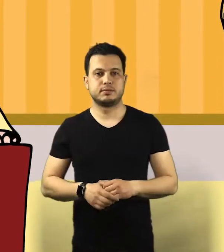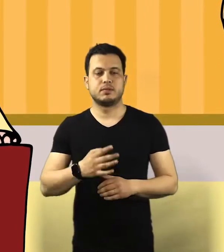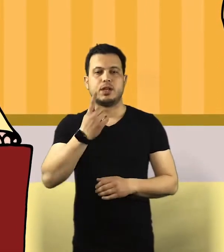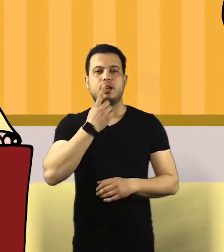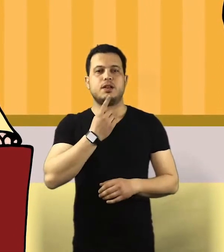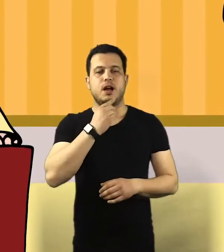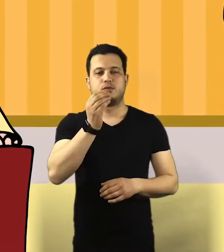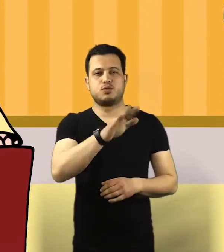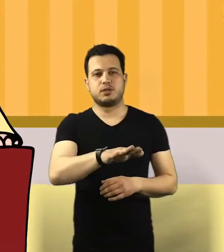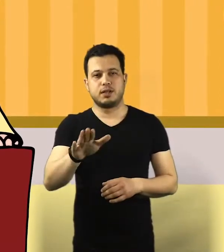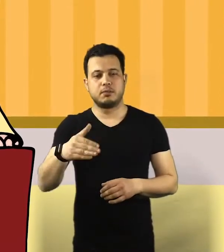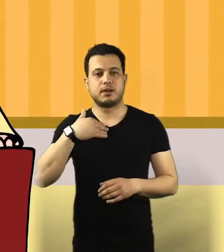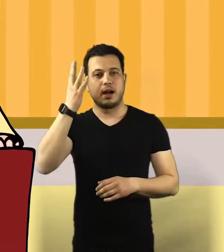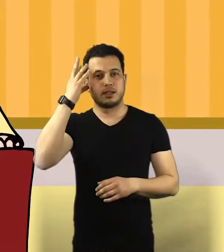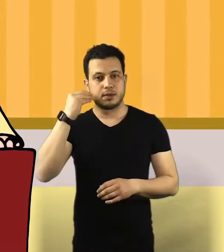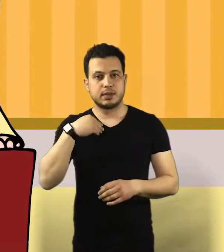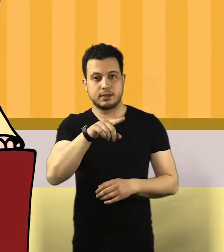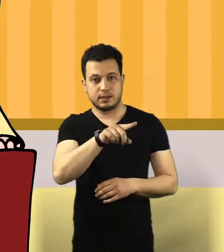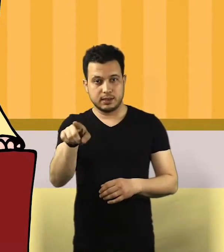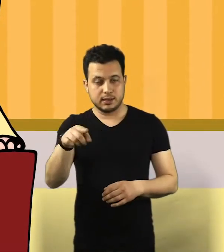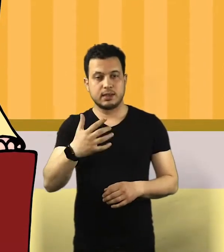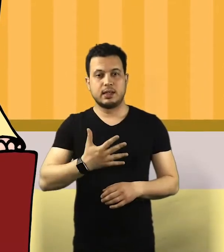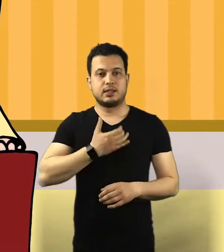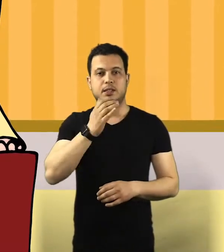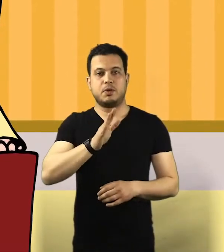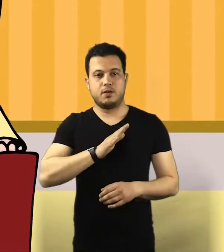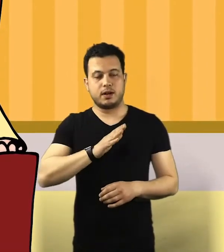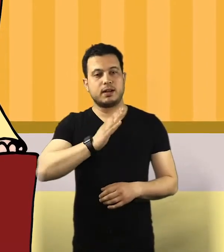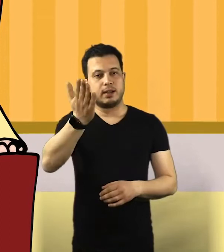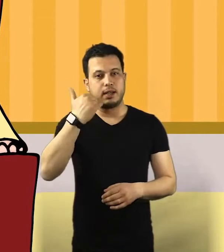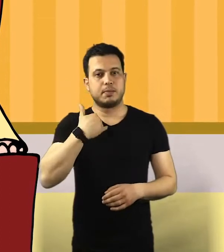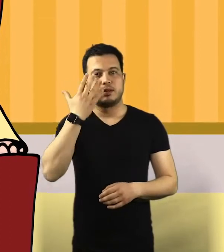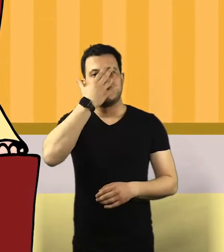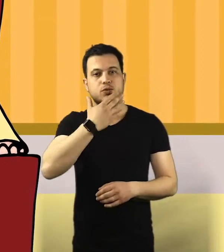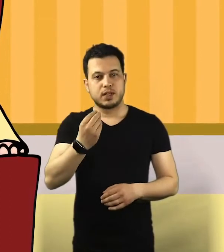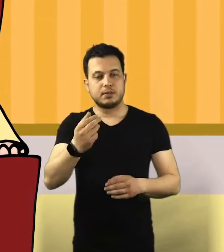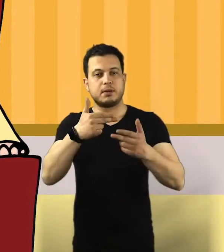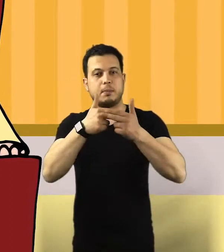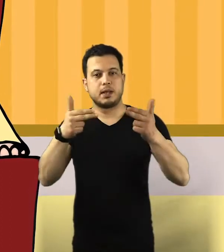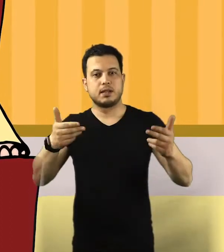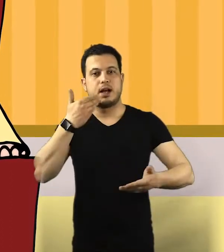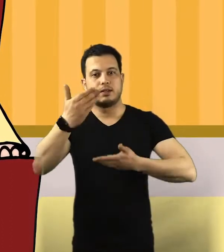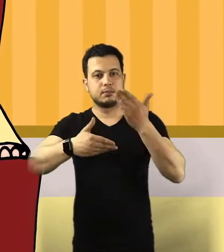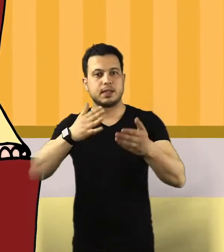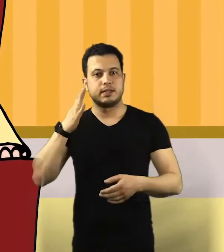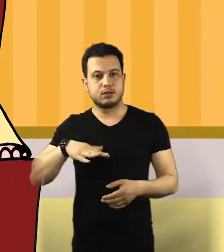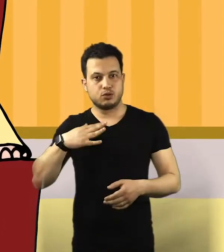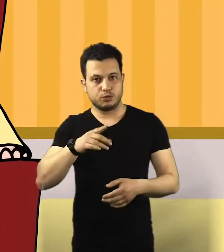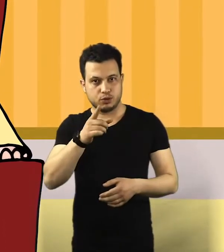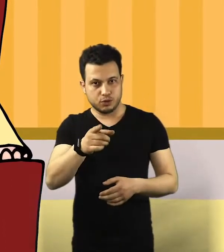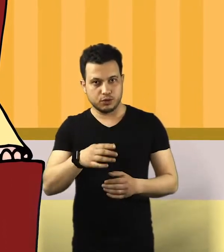Yavrucuklarım anlaşılan pek bir sıkılıverdiniz Gelin size güzel bir masal anlatıverem İster misiniz?